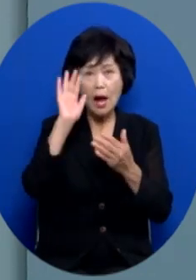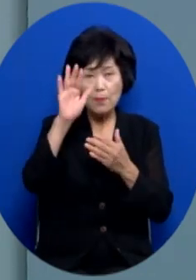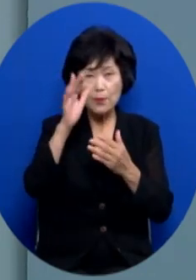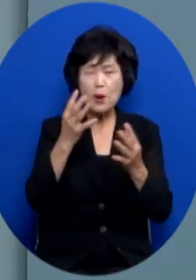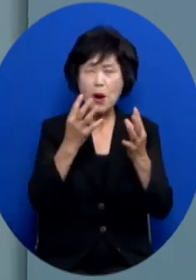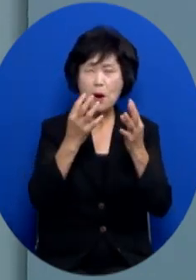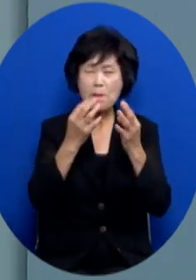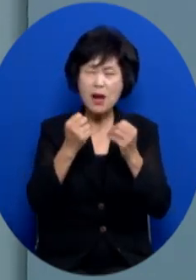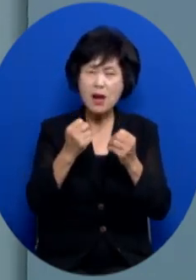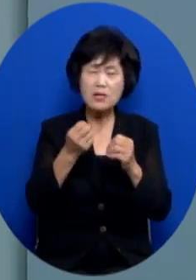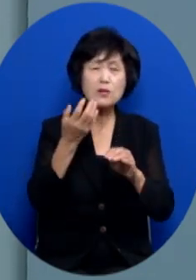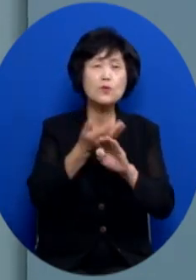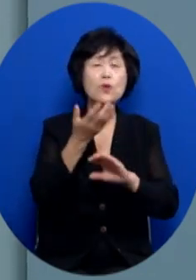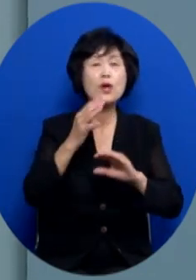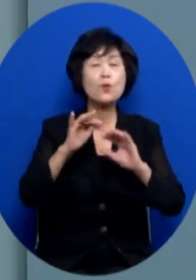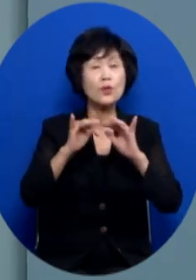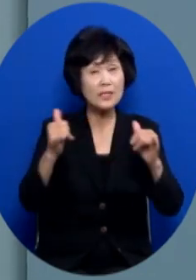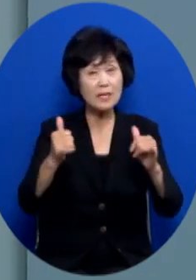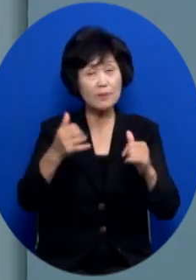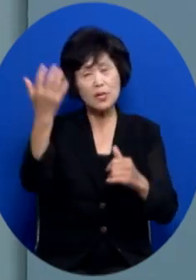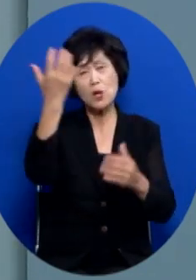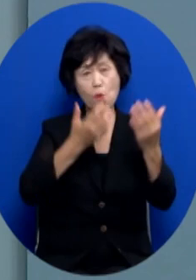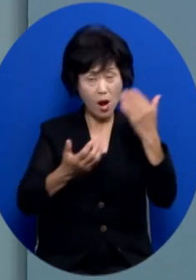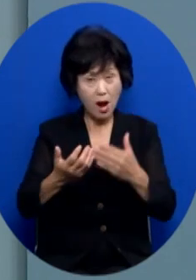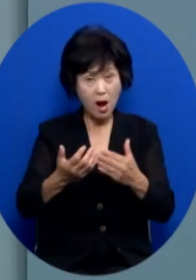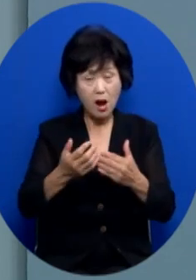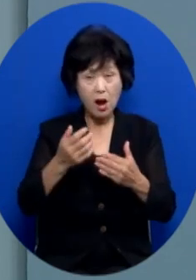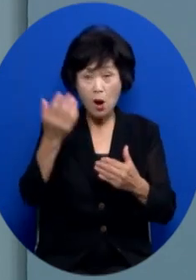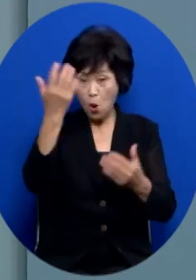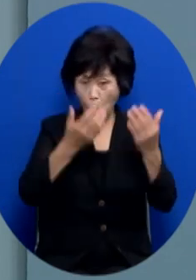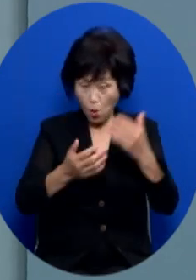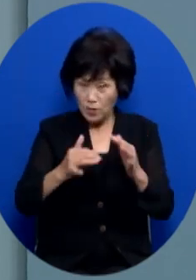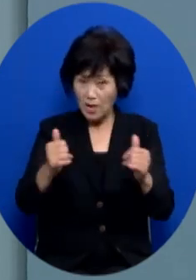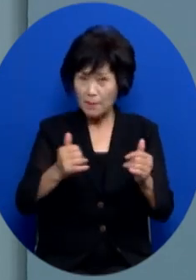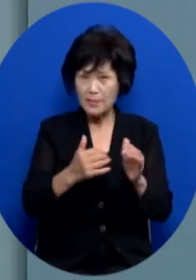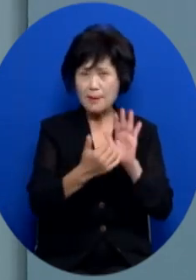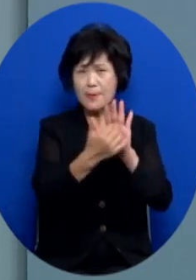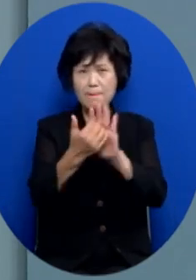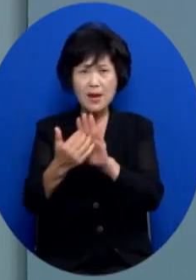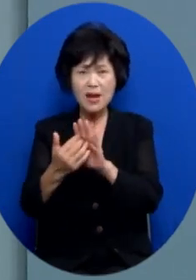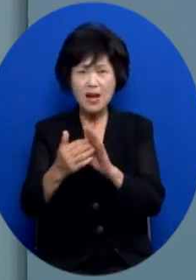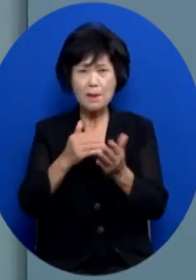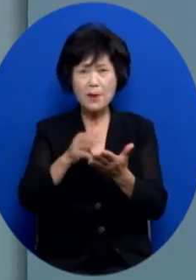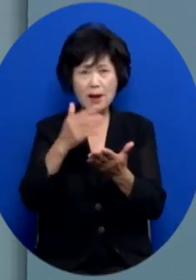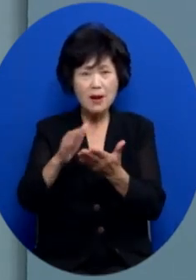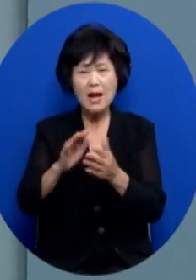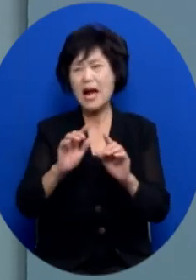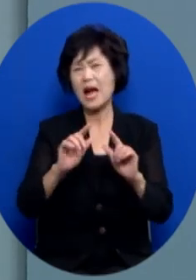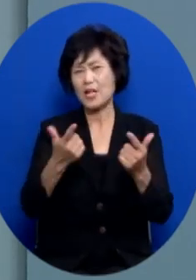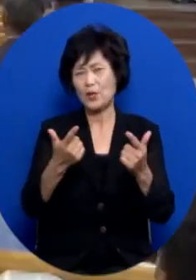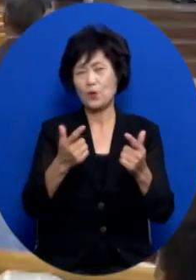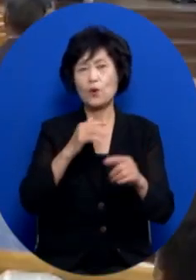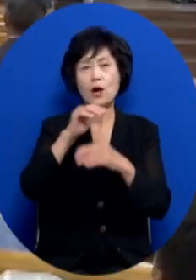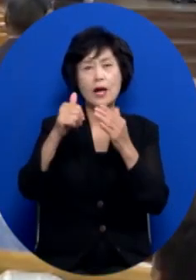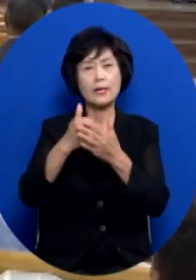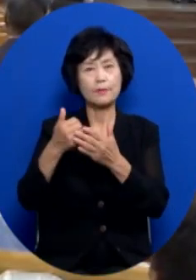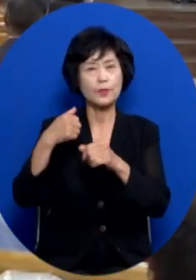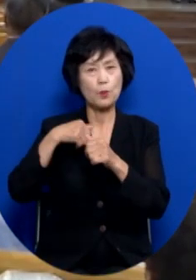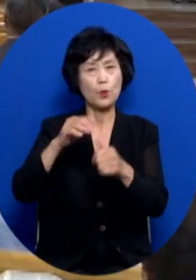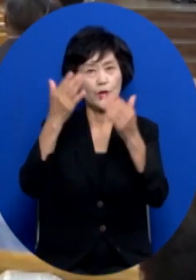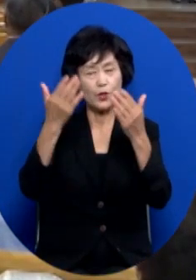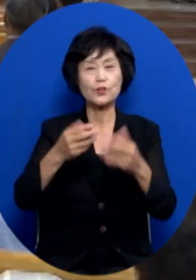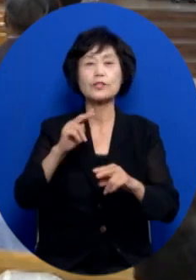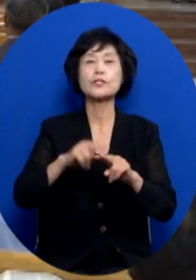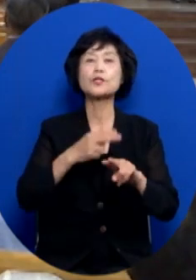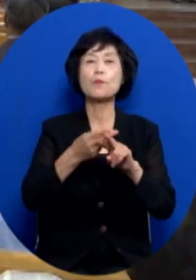땅으로들어올것이다. 우리가그것들을거부하는대신, 하느님께서주신선물로여기고